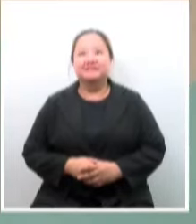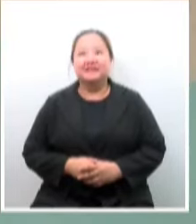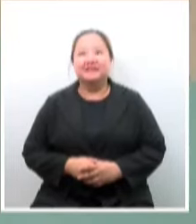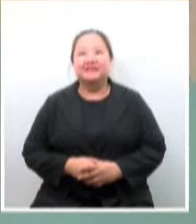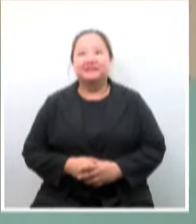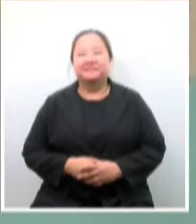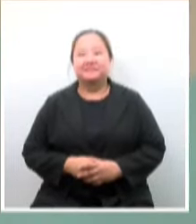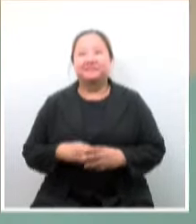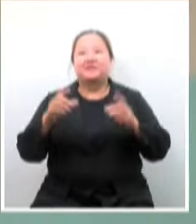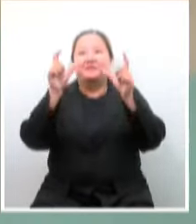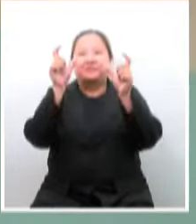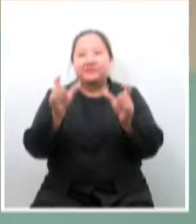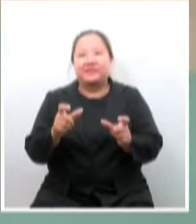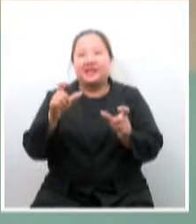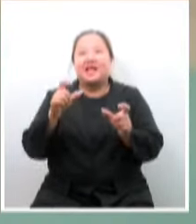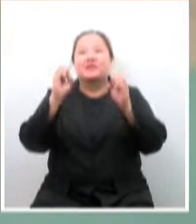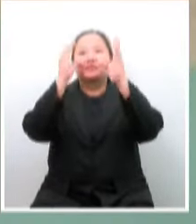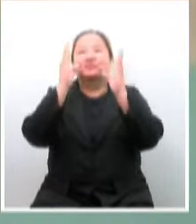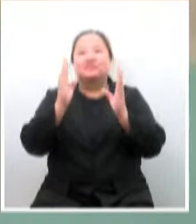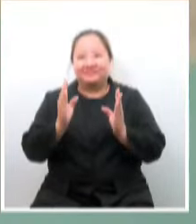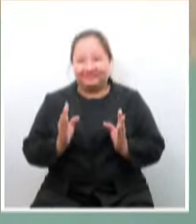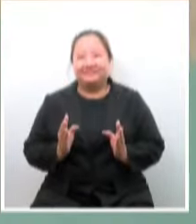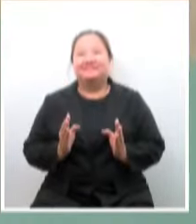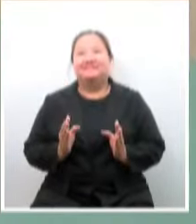สติุุ